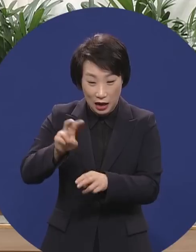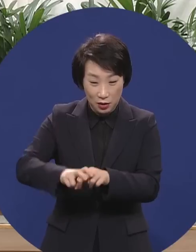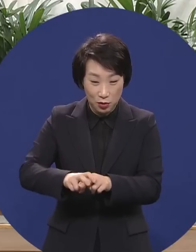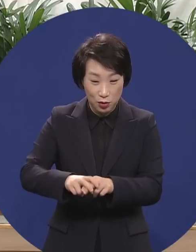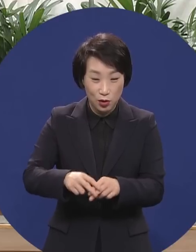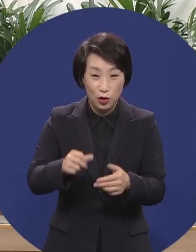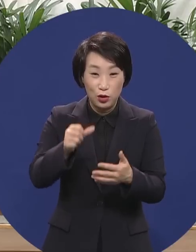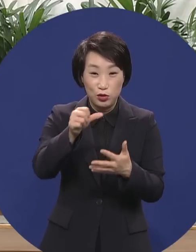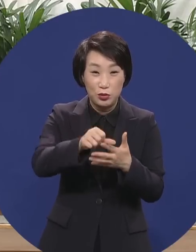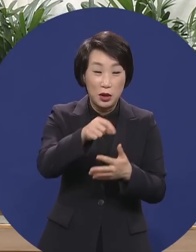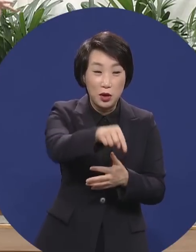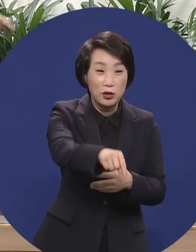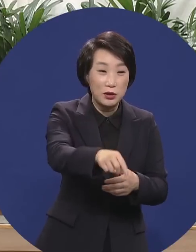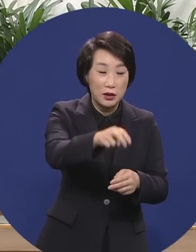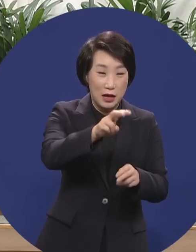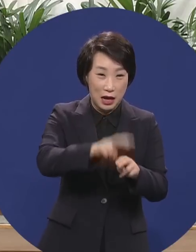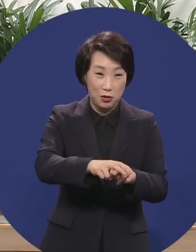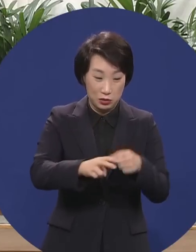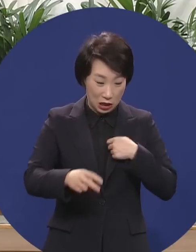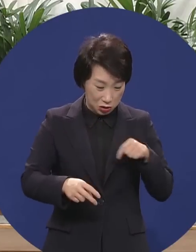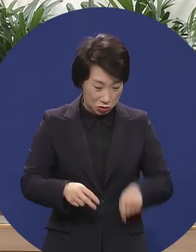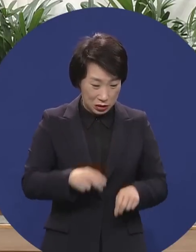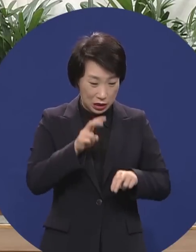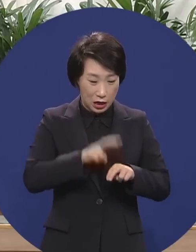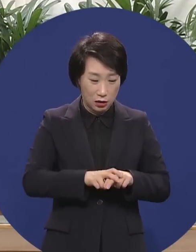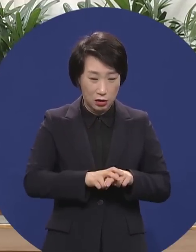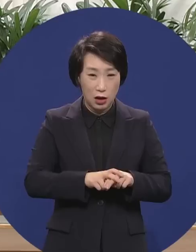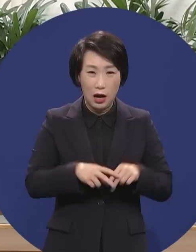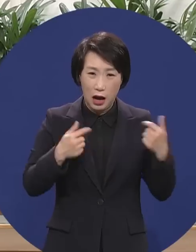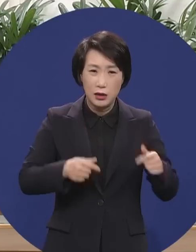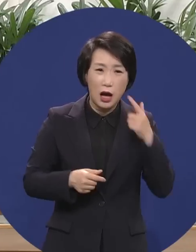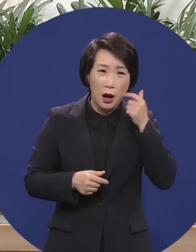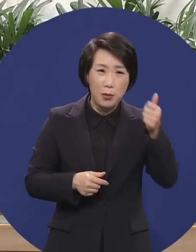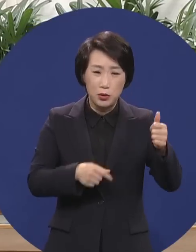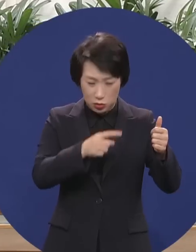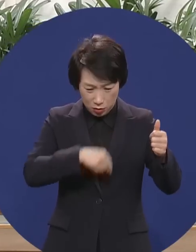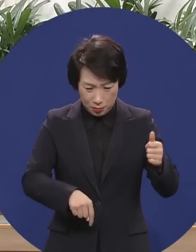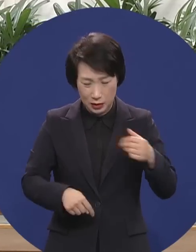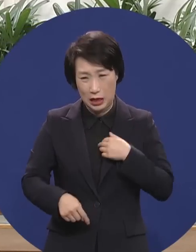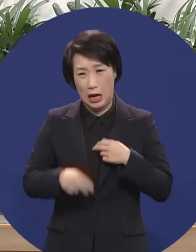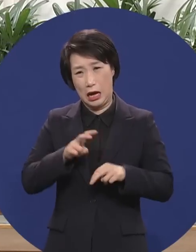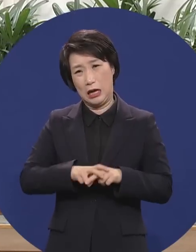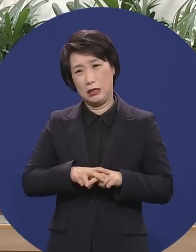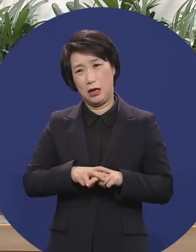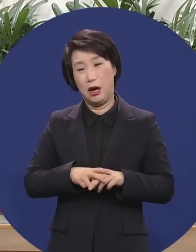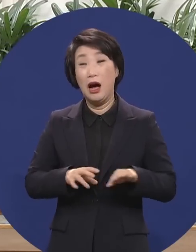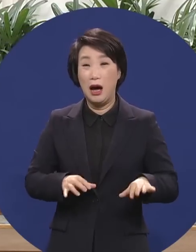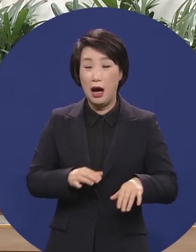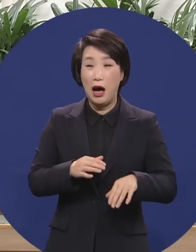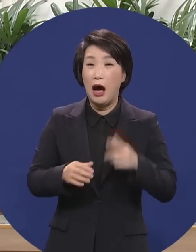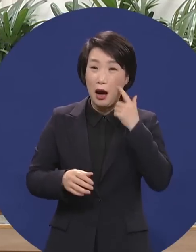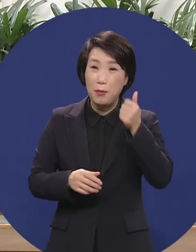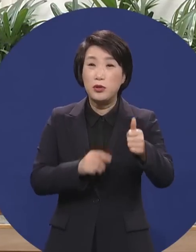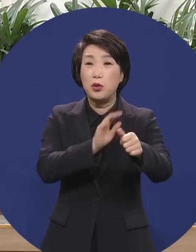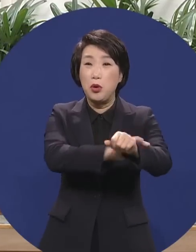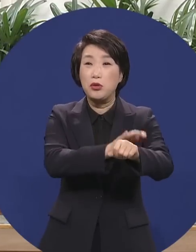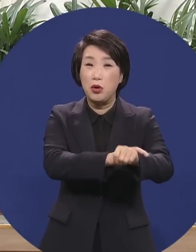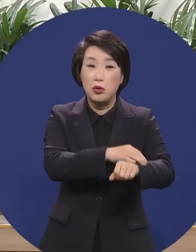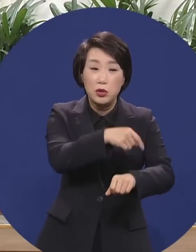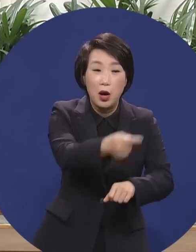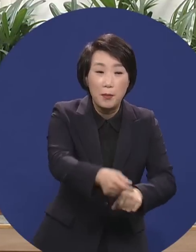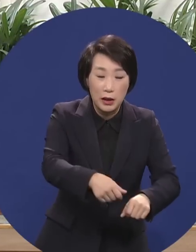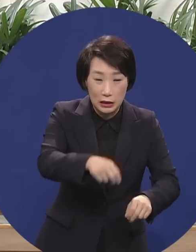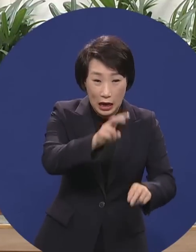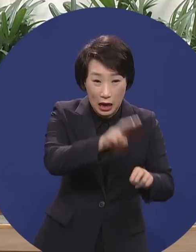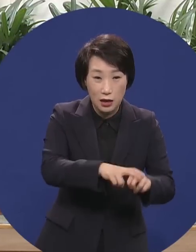옆에 앉으시고, 나 이쪽에 앉고, 항상 아버지 옆에 이렇게 앉으세요. 아버지 왼손 옆에 이렇게 앉으세요.